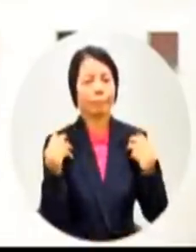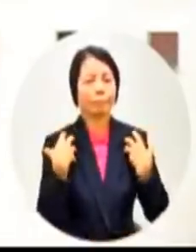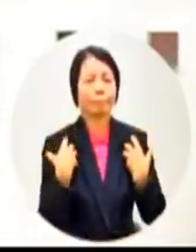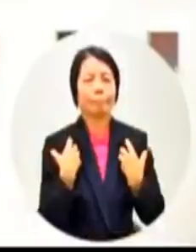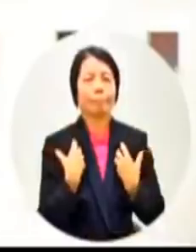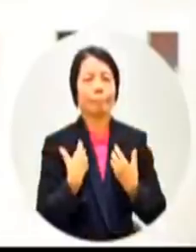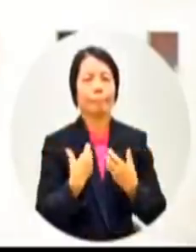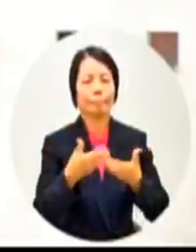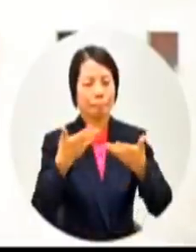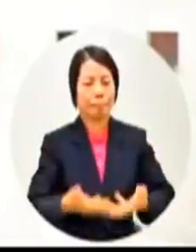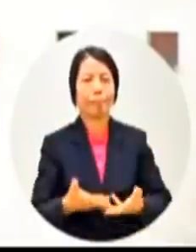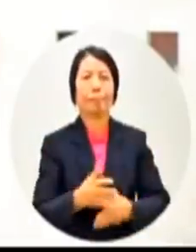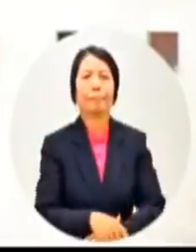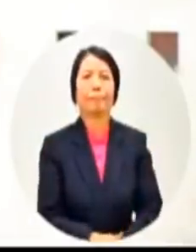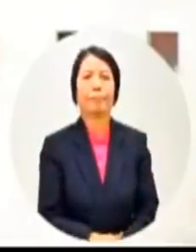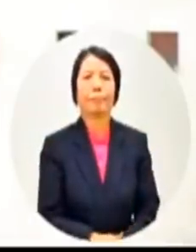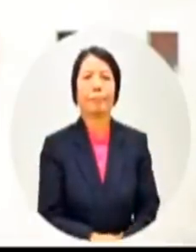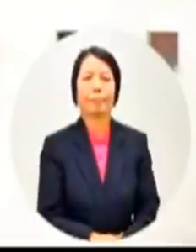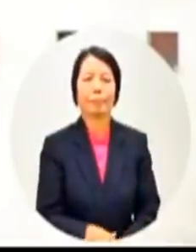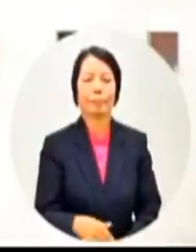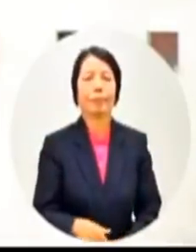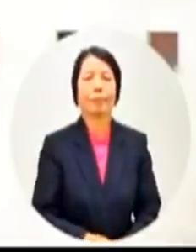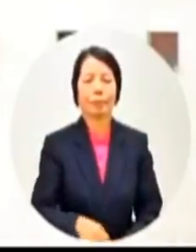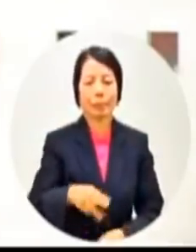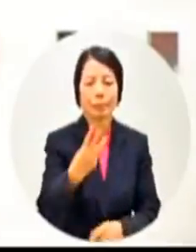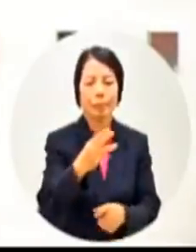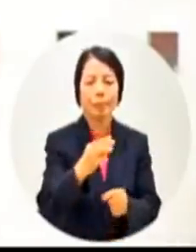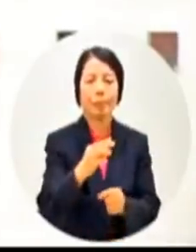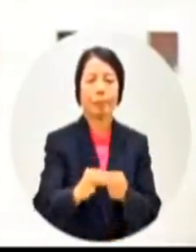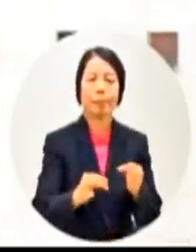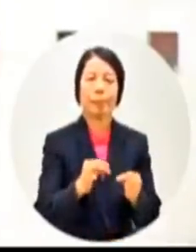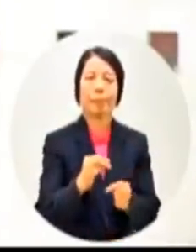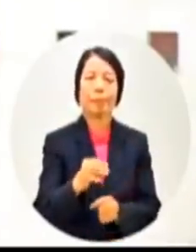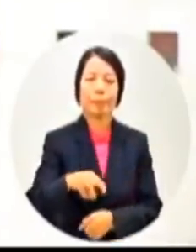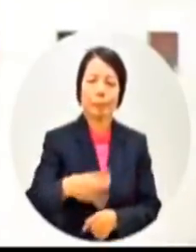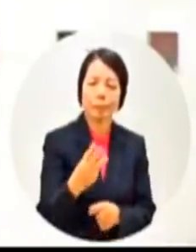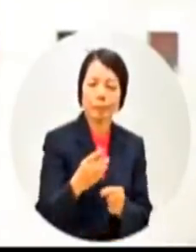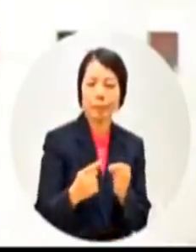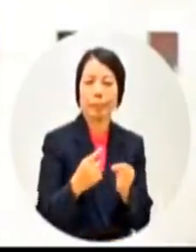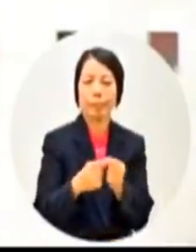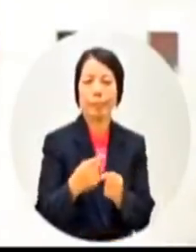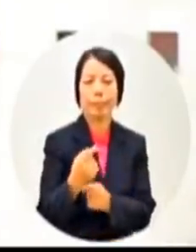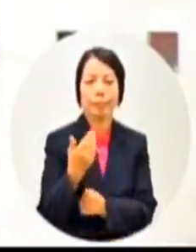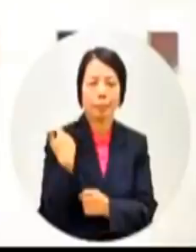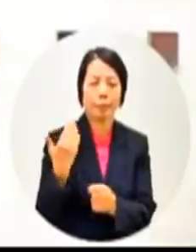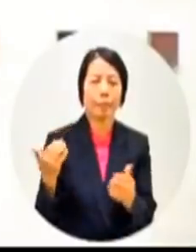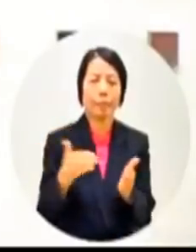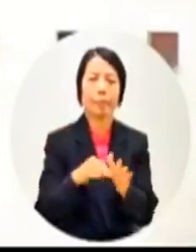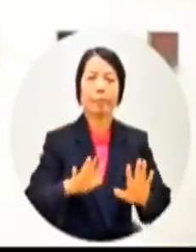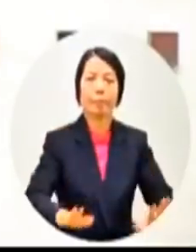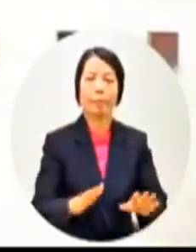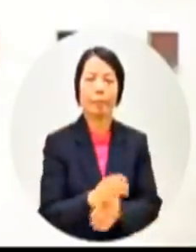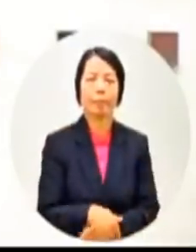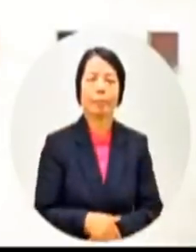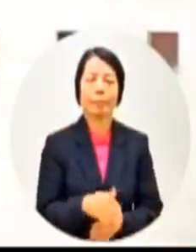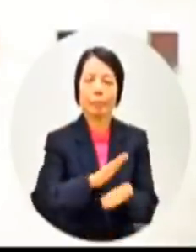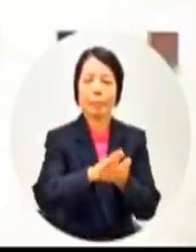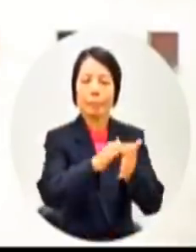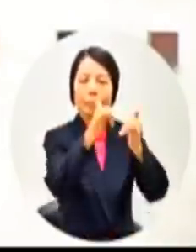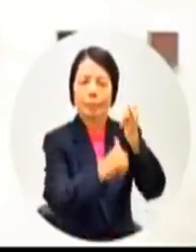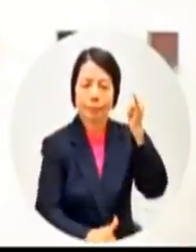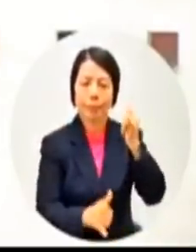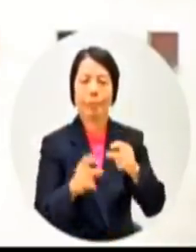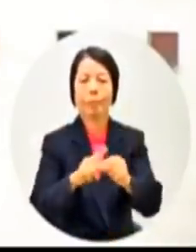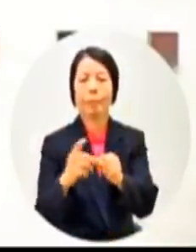300年来高雄发展的历史，不管是清朝、日据时代、中华民国，高雄从来没有变成台湾的重